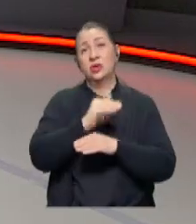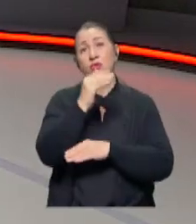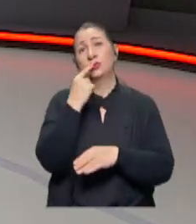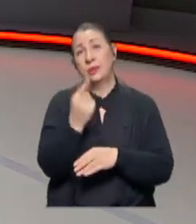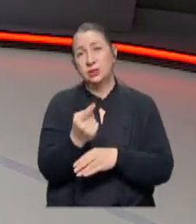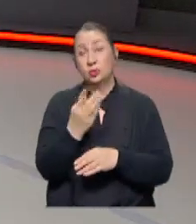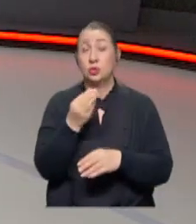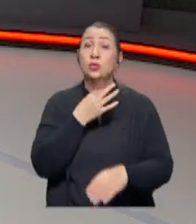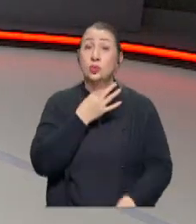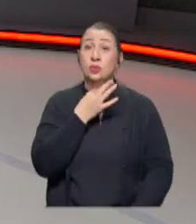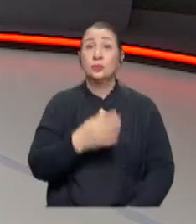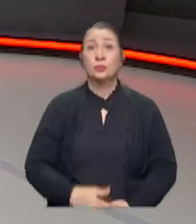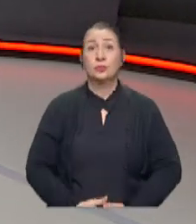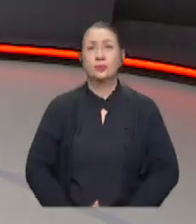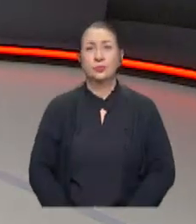demiş. Çok şükür.